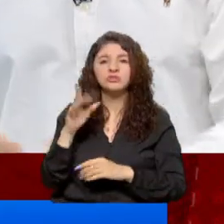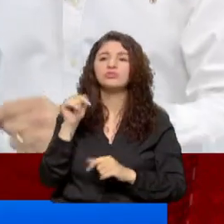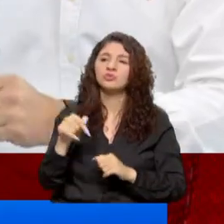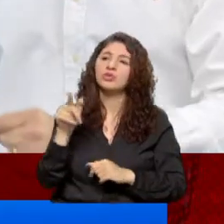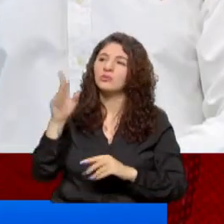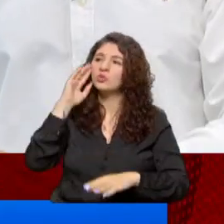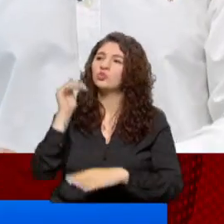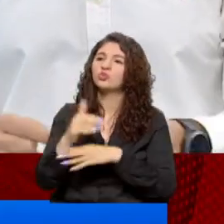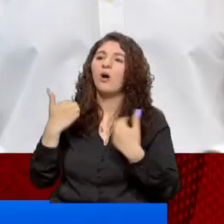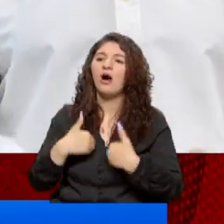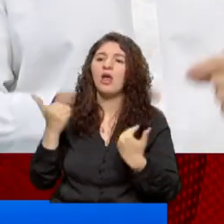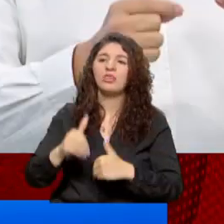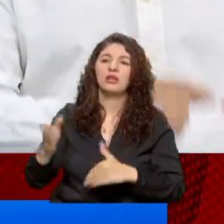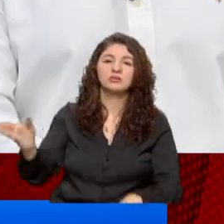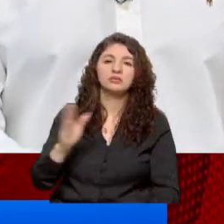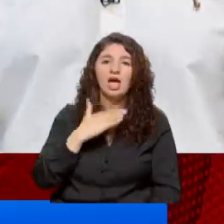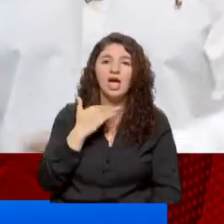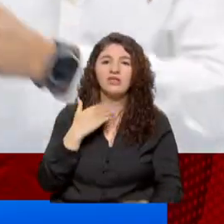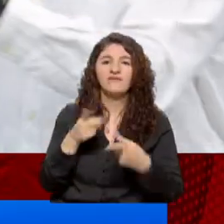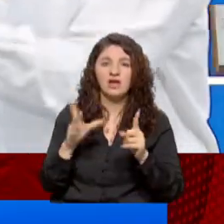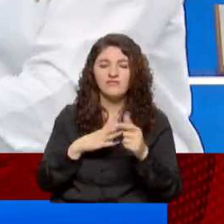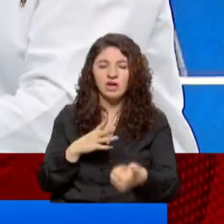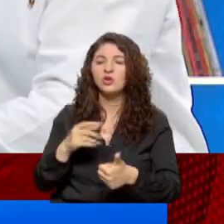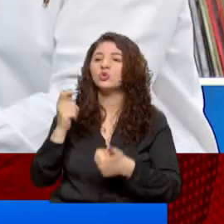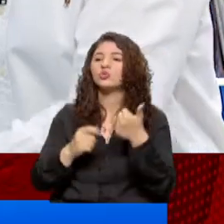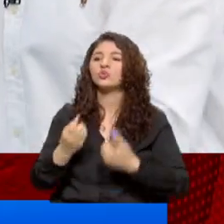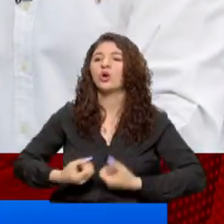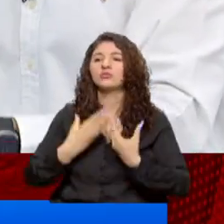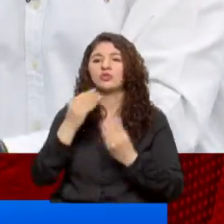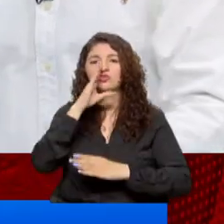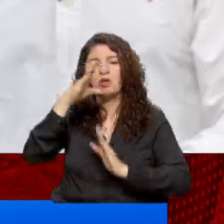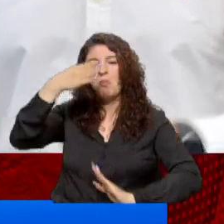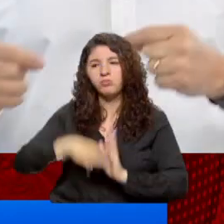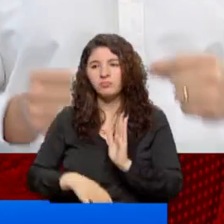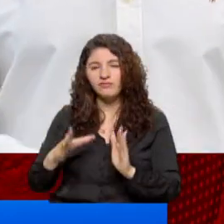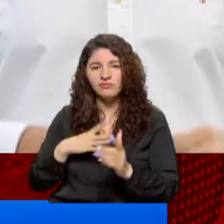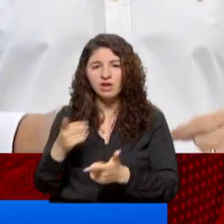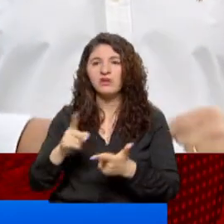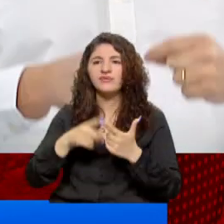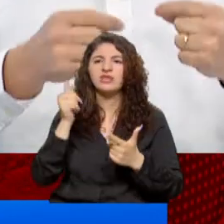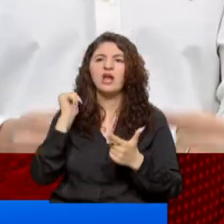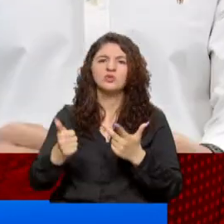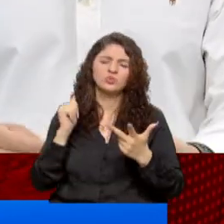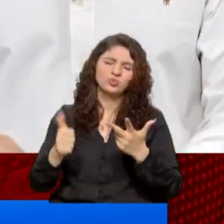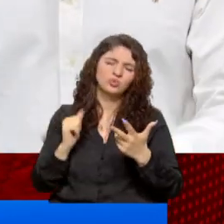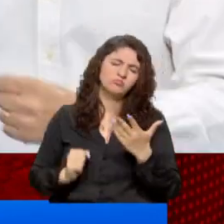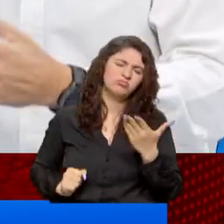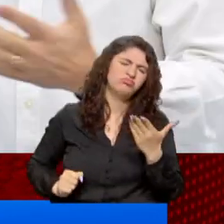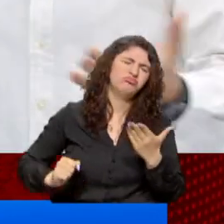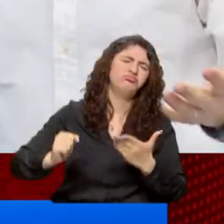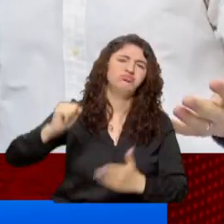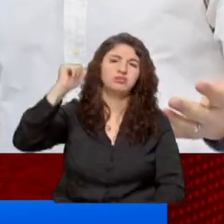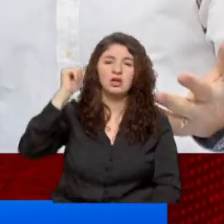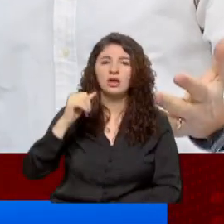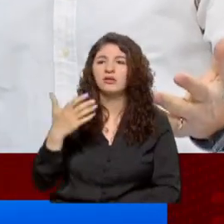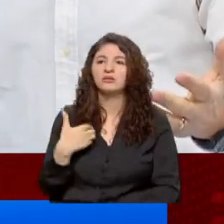işte bu günki düştüğümüz duruma geliriz et açığı var süt üretiminde çok ciddi azalmalar fiyatlar her gün artıyor